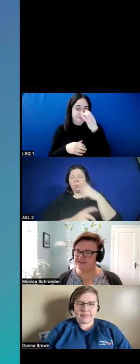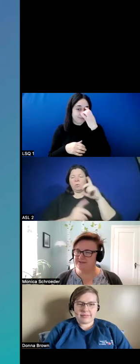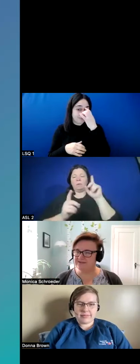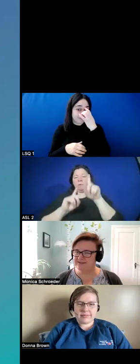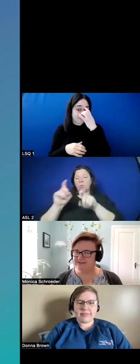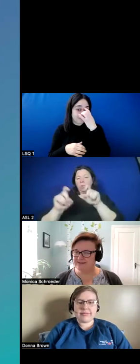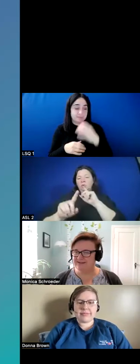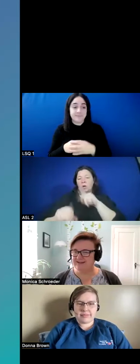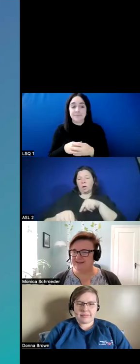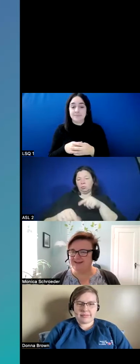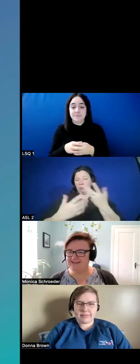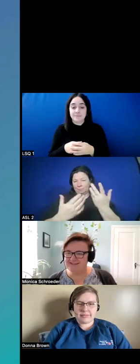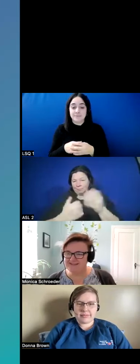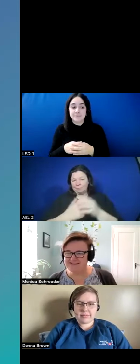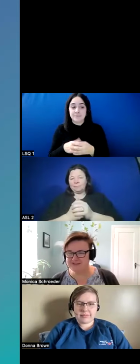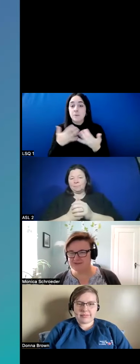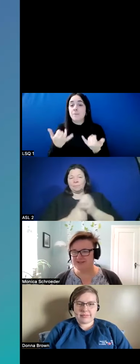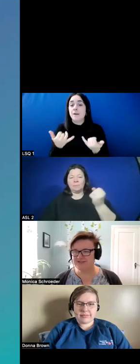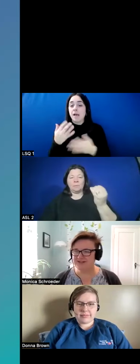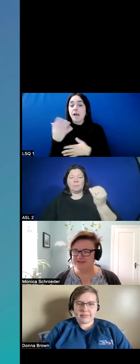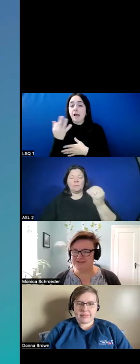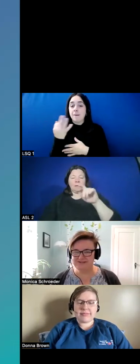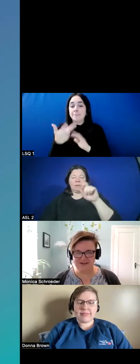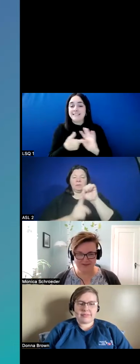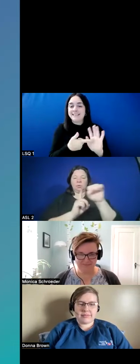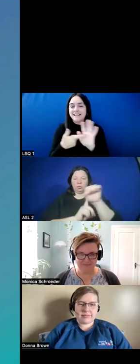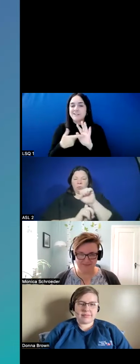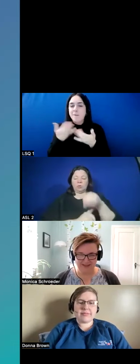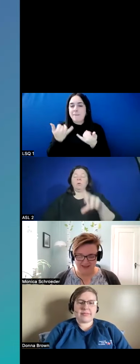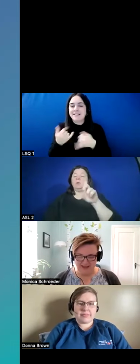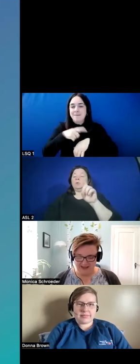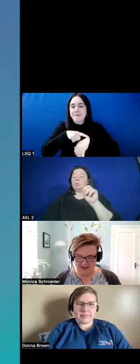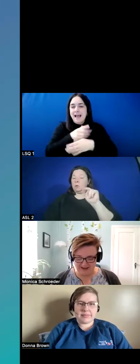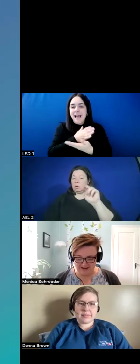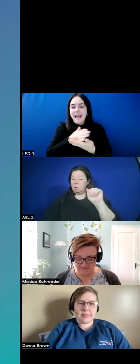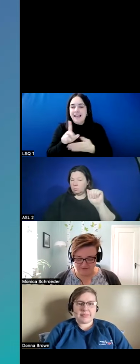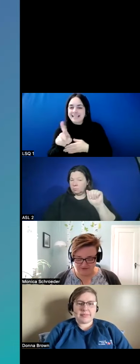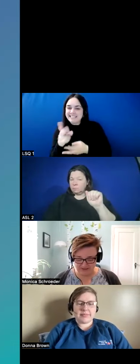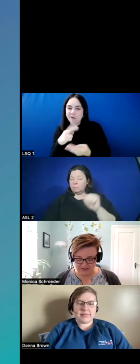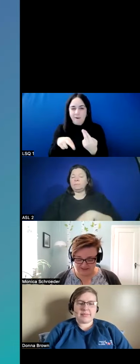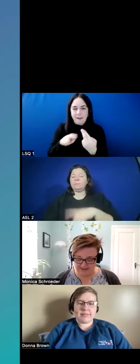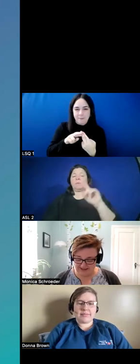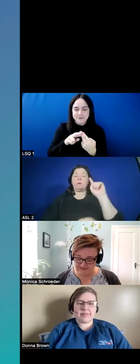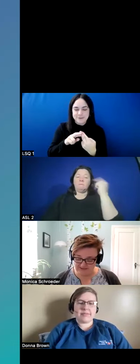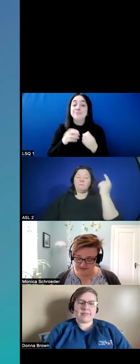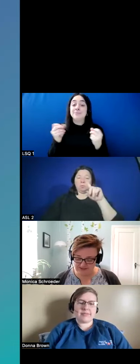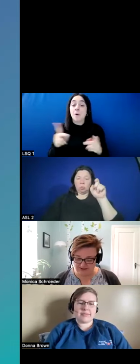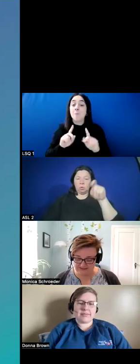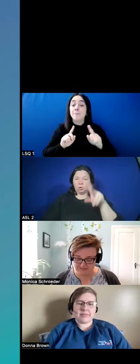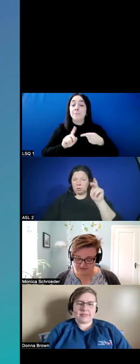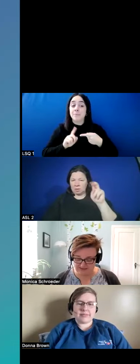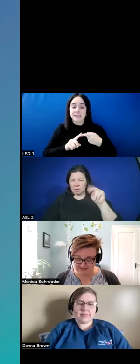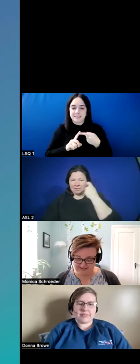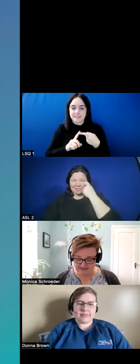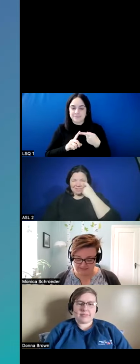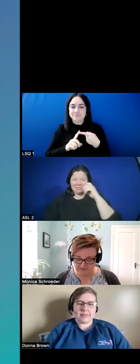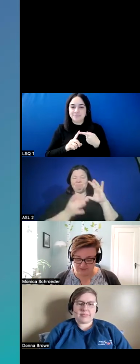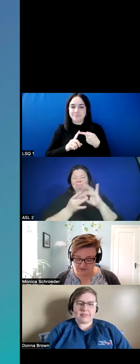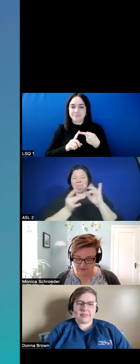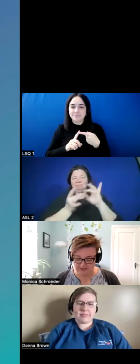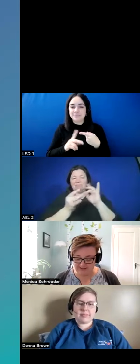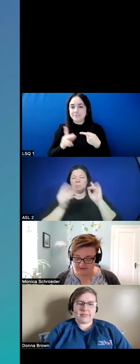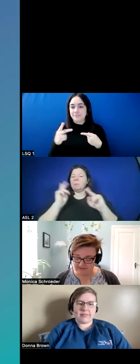Donna va faire une présentation, on va avoir une petite séance questions-réponses. Donc, Donna, première question. Ken